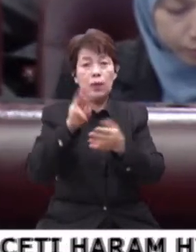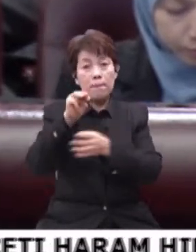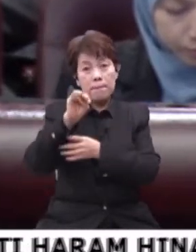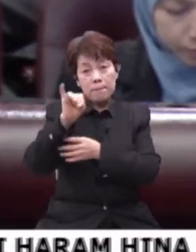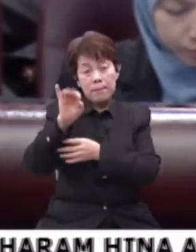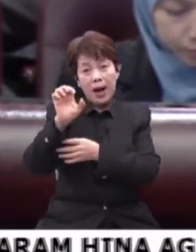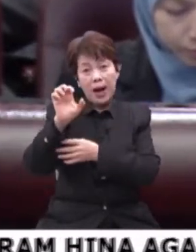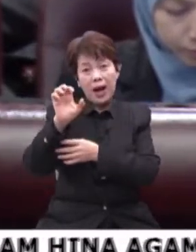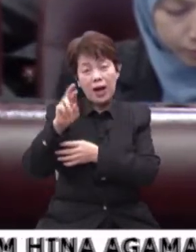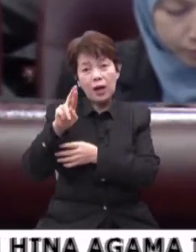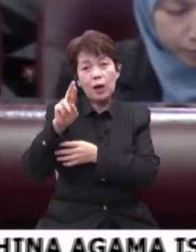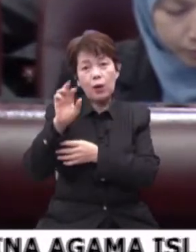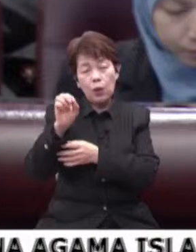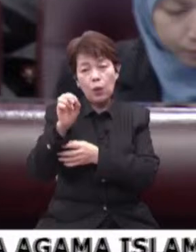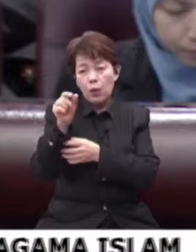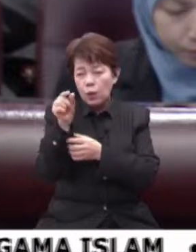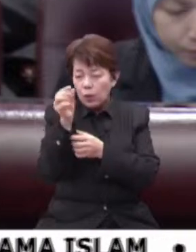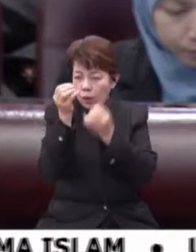ya